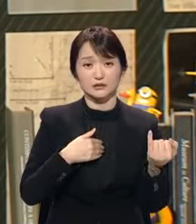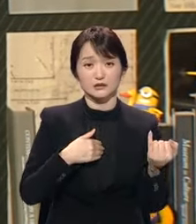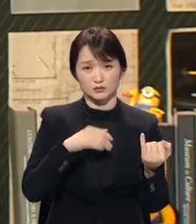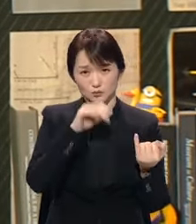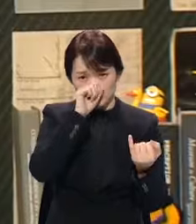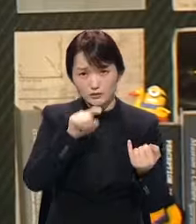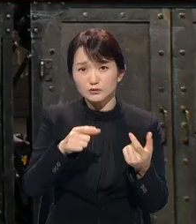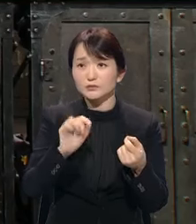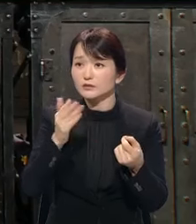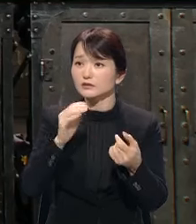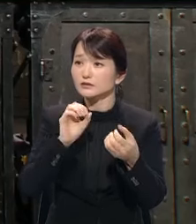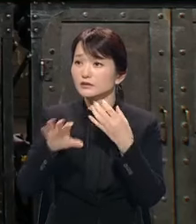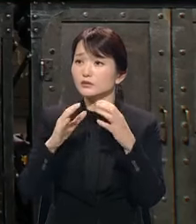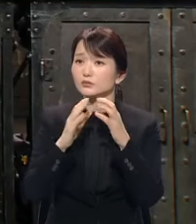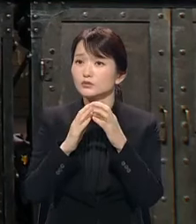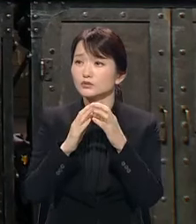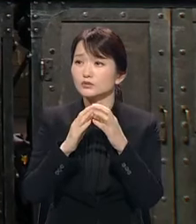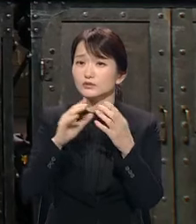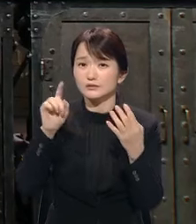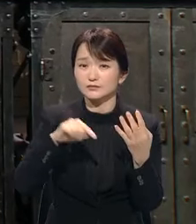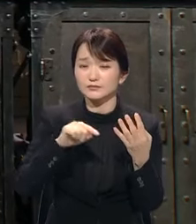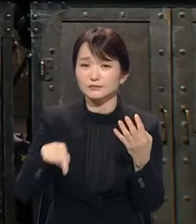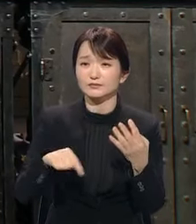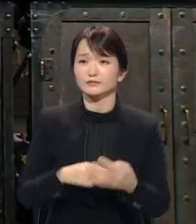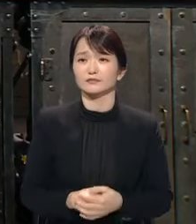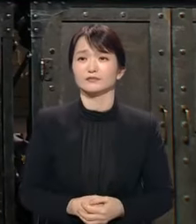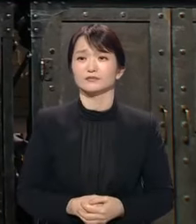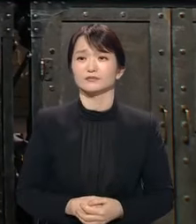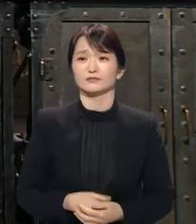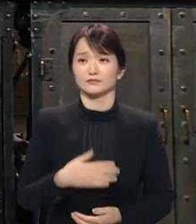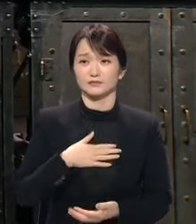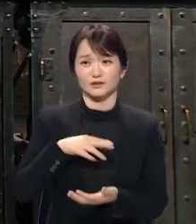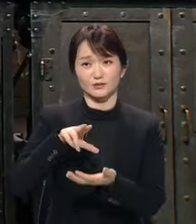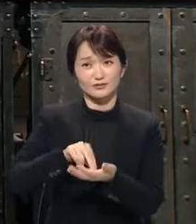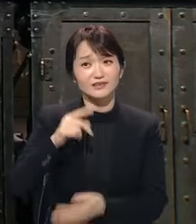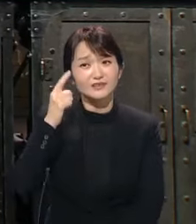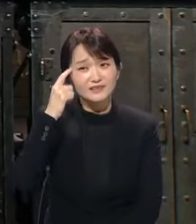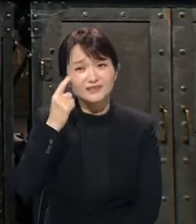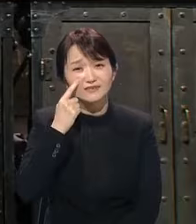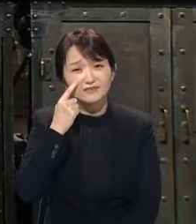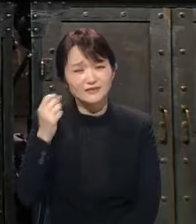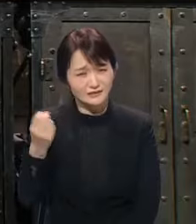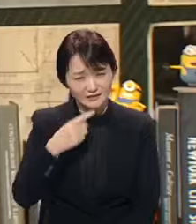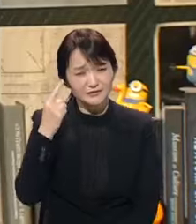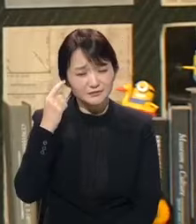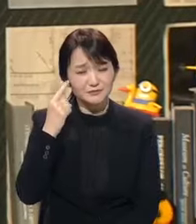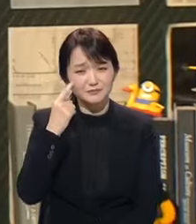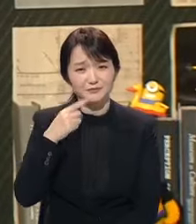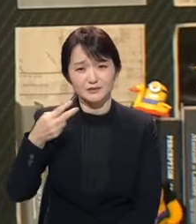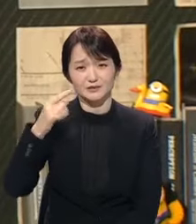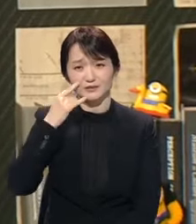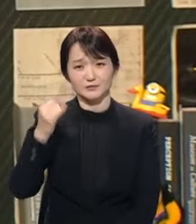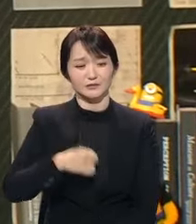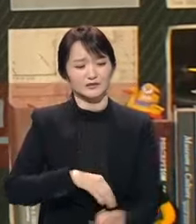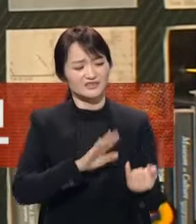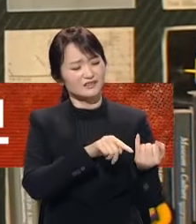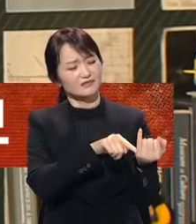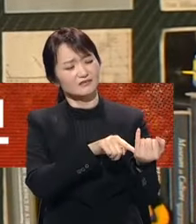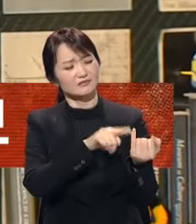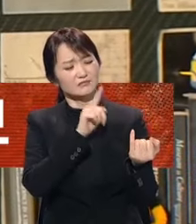동그라미? 아닙니다. 이걸 진짜 내 문제라고 생각해 보세요. 다시 한번 들어보세요. 시어머니입니다. 어머머머머